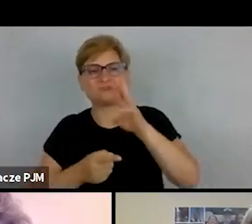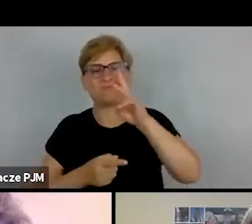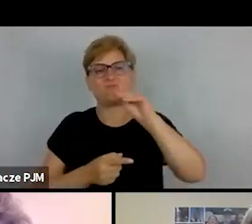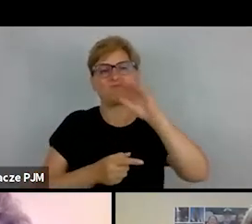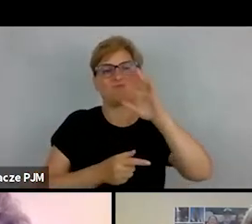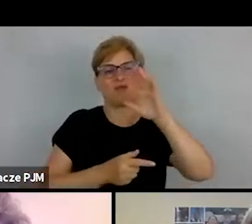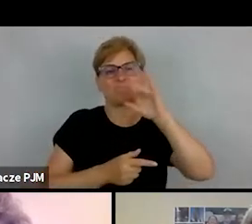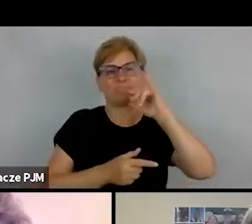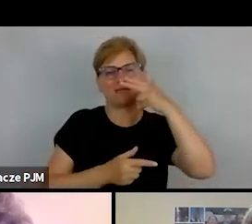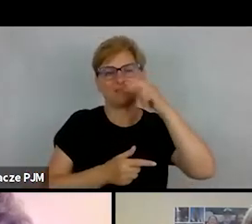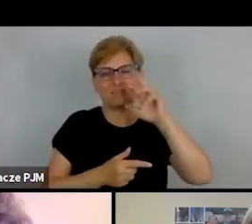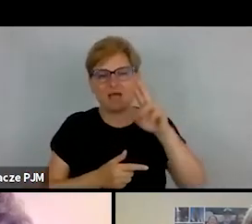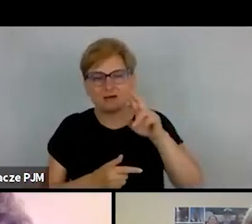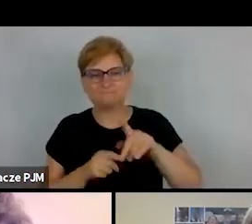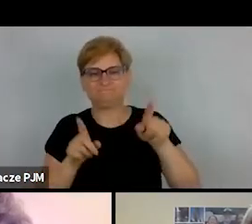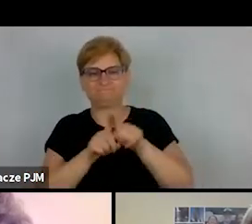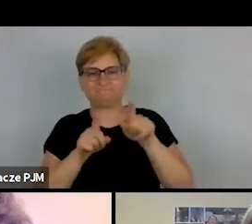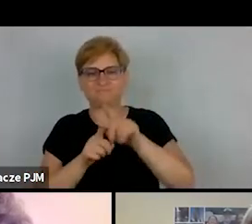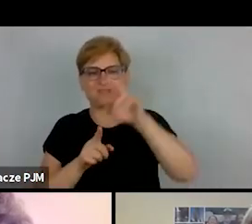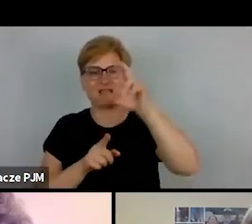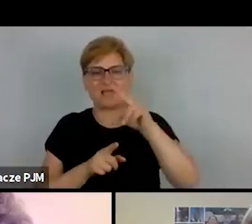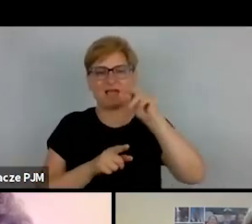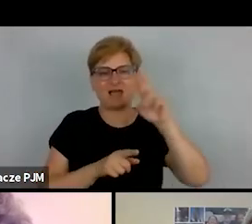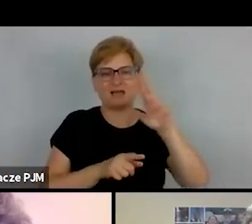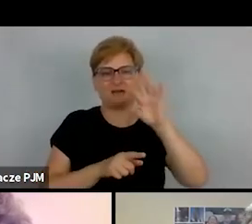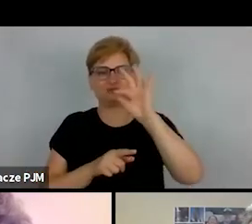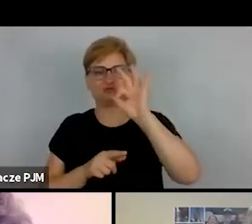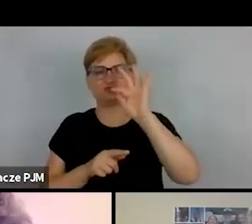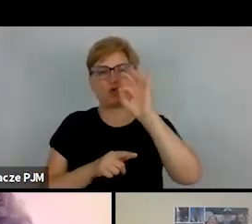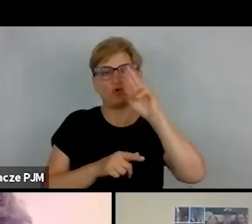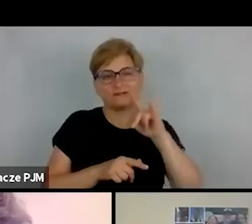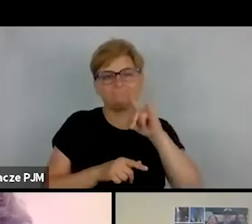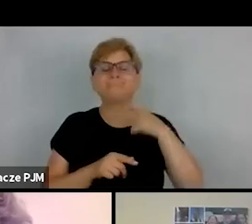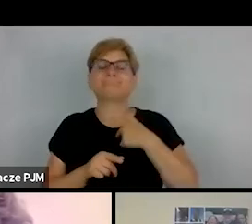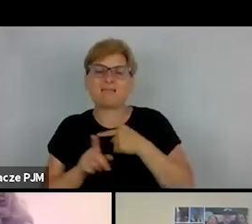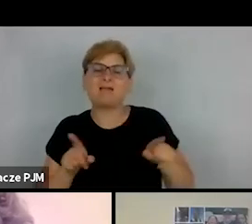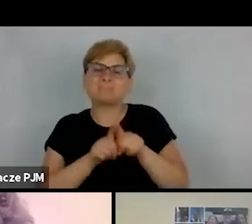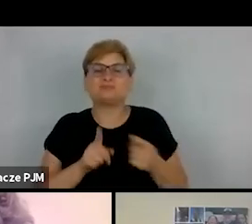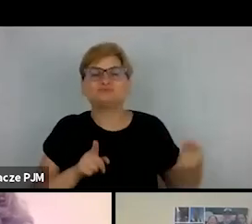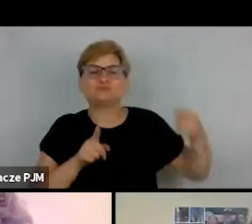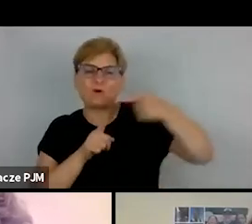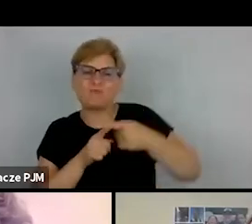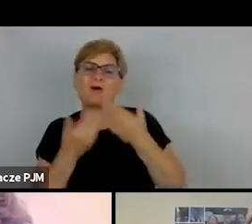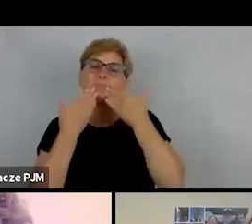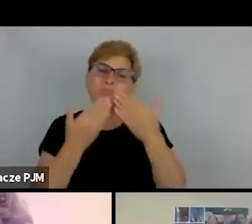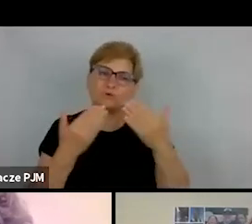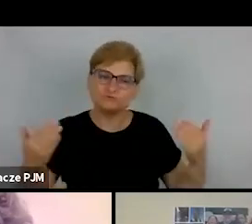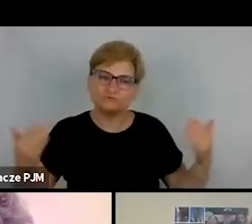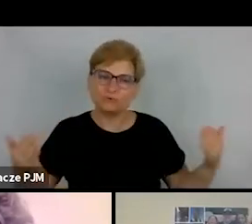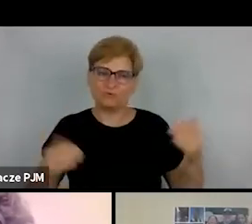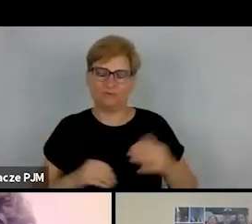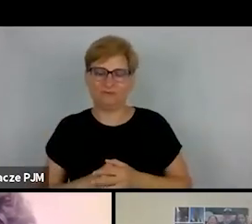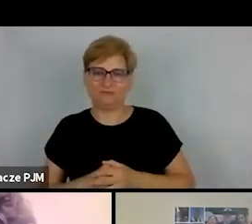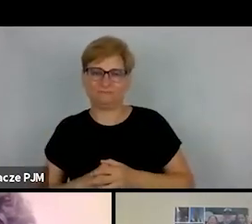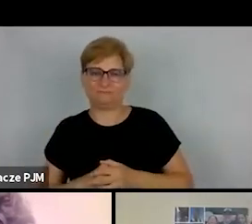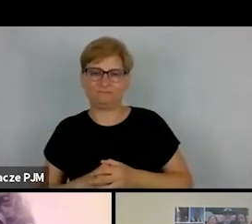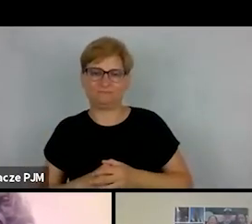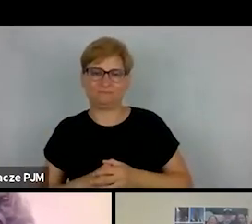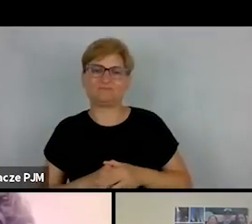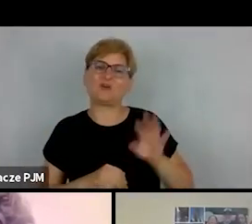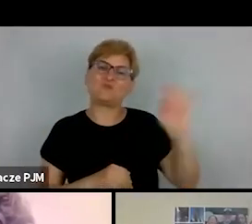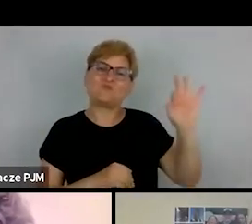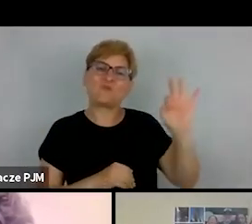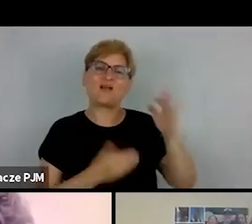Fundacji Herstory. Ja również dołączam się do naszych podziękowań, do Twoich podziękowań,